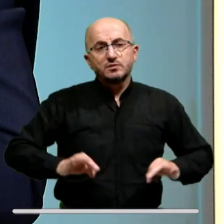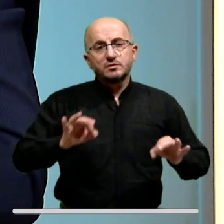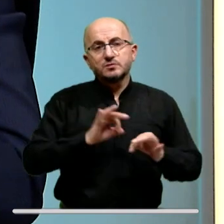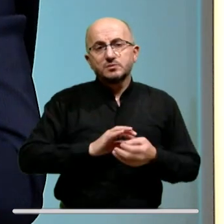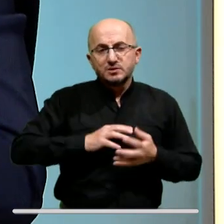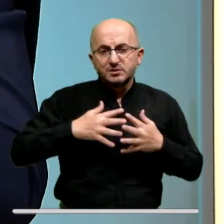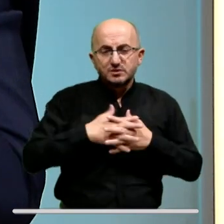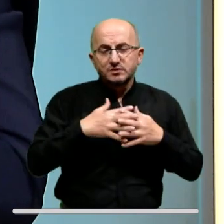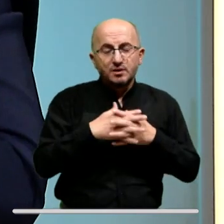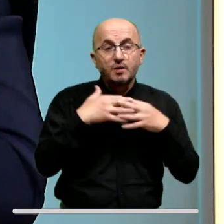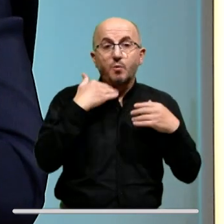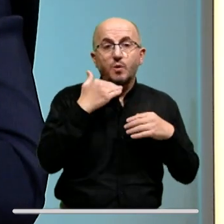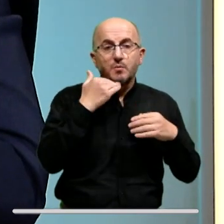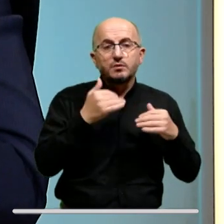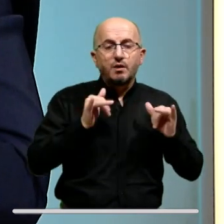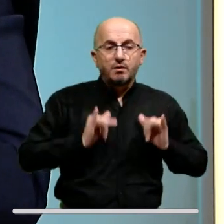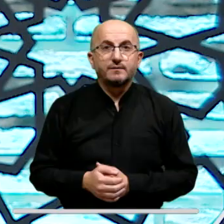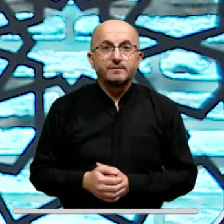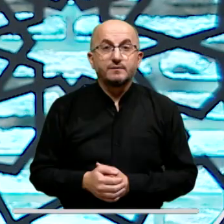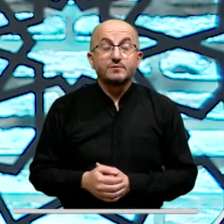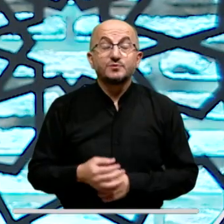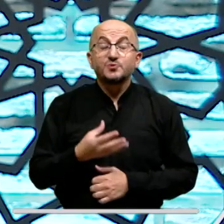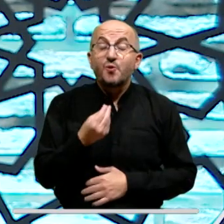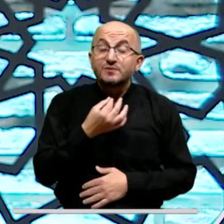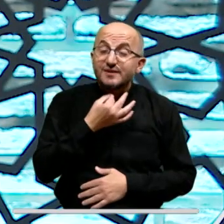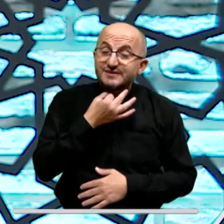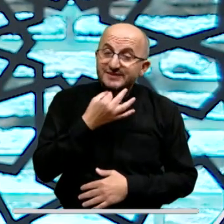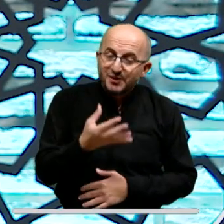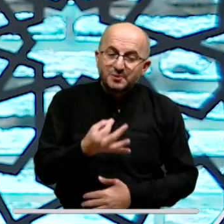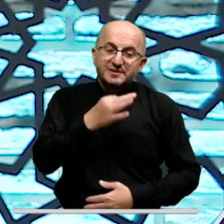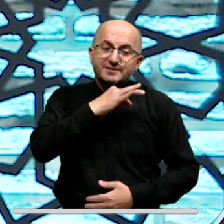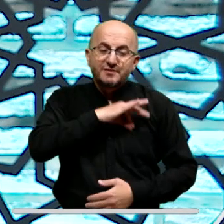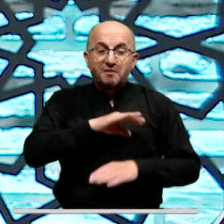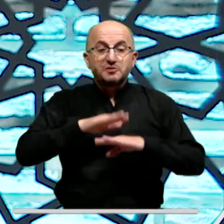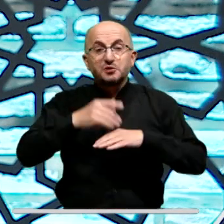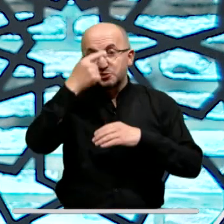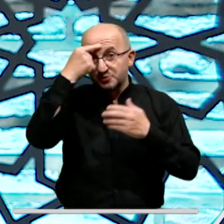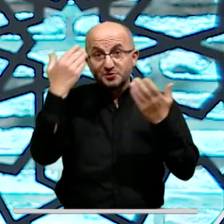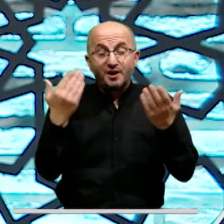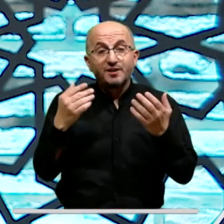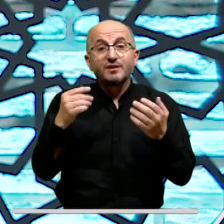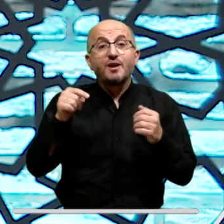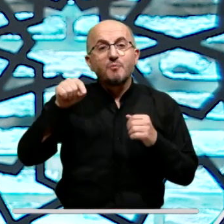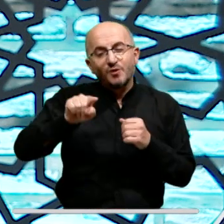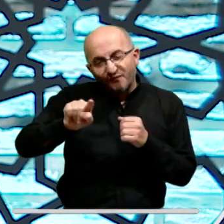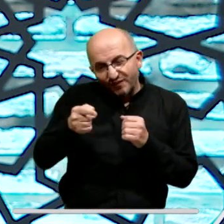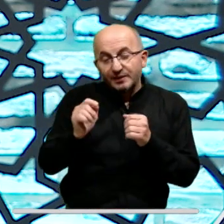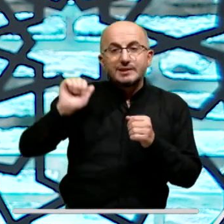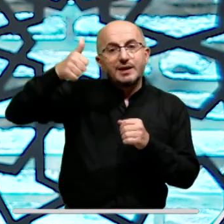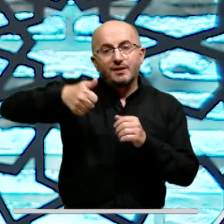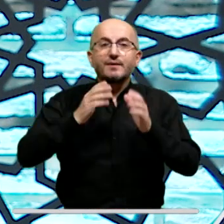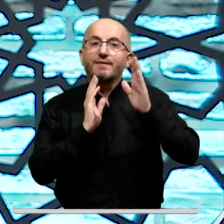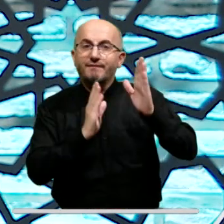çok rahatlıkla tavafını yapabiliyorlar. Hocam çok teşekkür ederiz. Müstefit olduk. İnşallah bugünlük bir virgül koyalım. Yarın devam